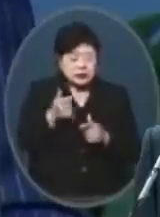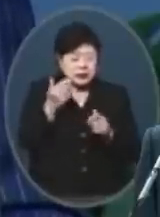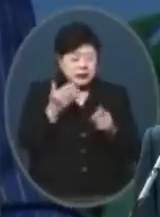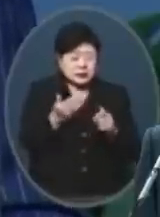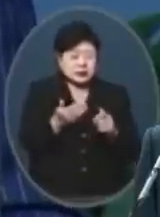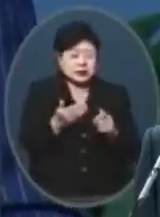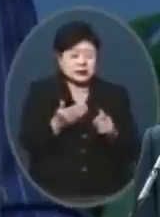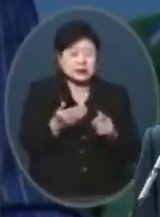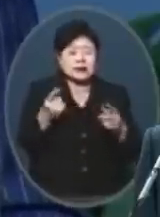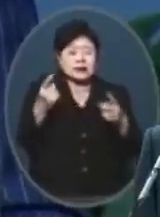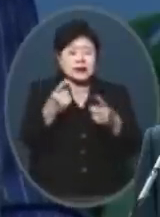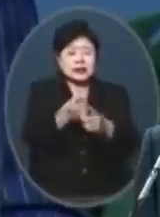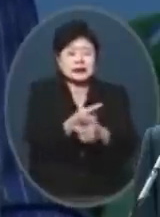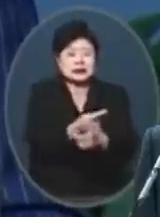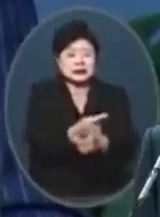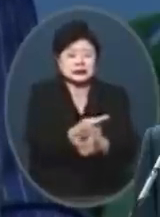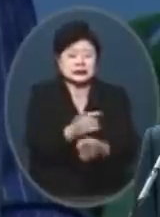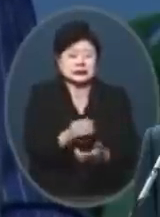예수님께